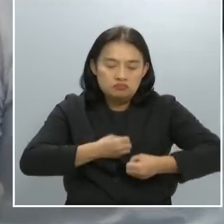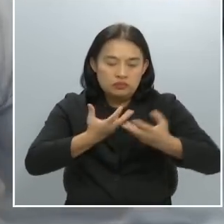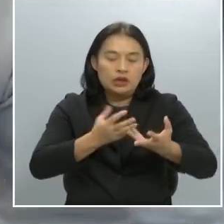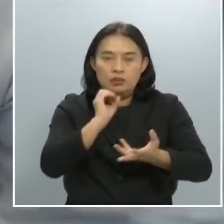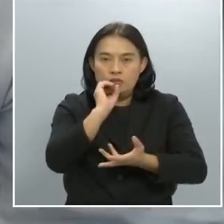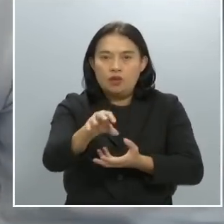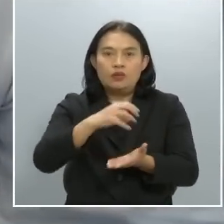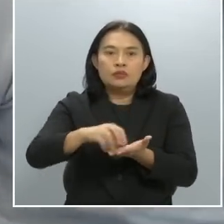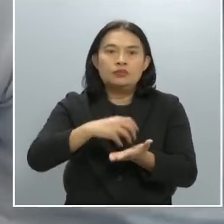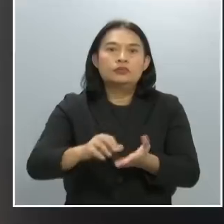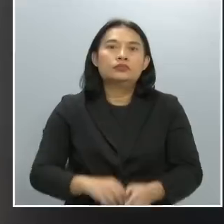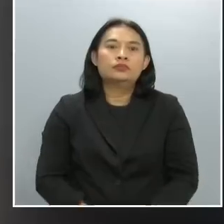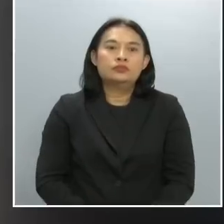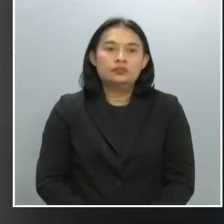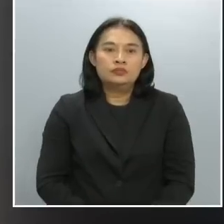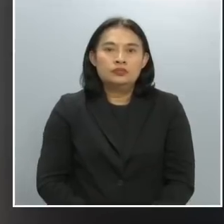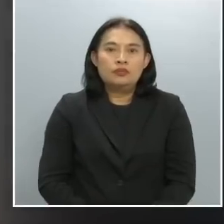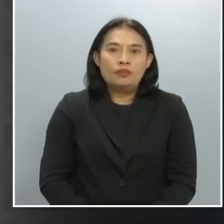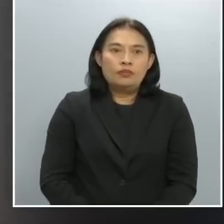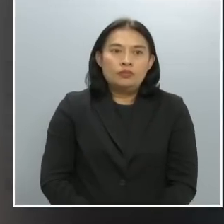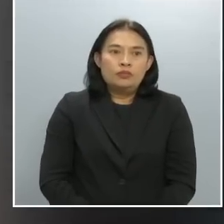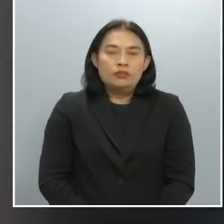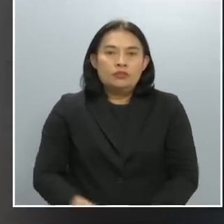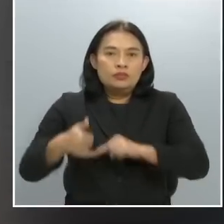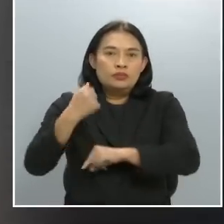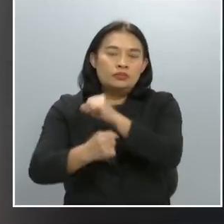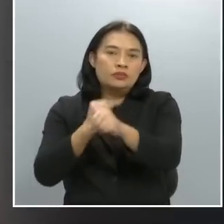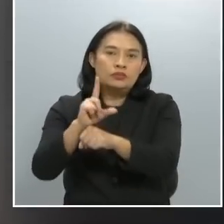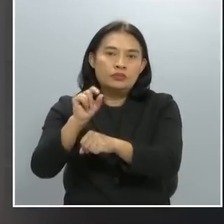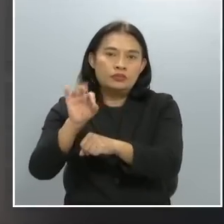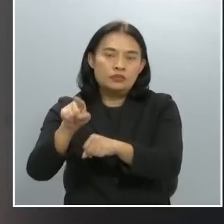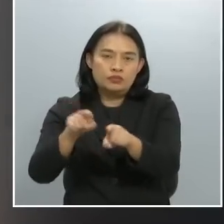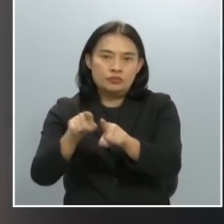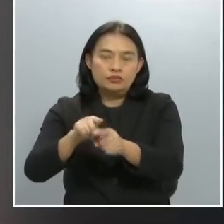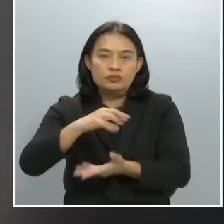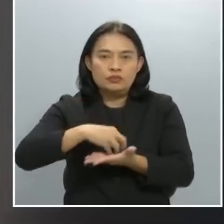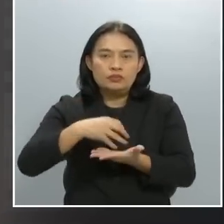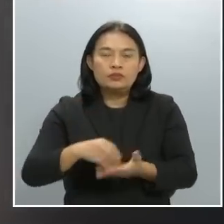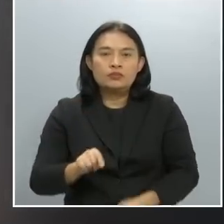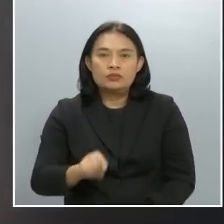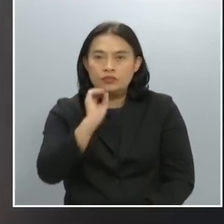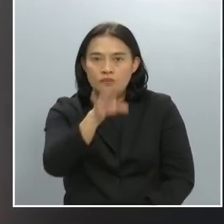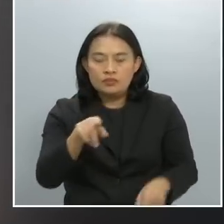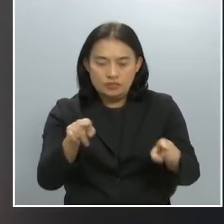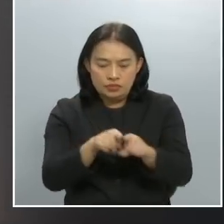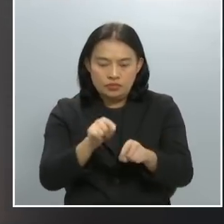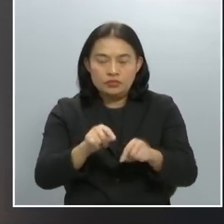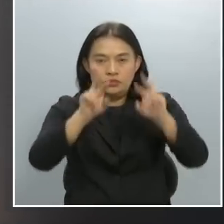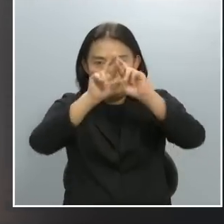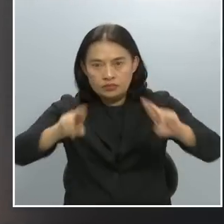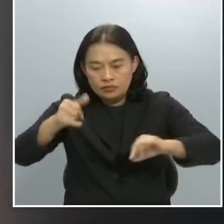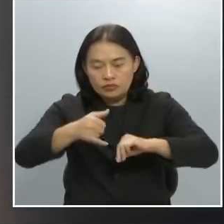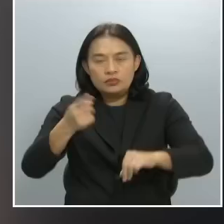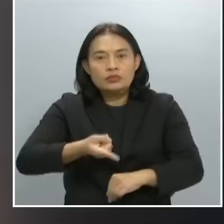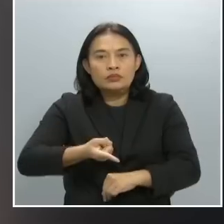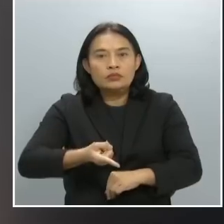ดยังมีผู้เสียหายอีกคนนึงอายุ29ปีค่ะเล่าบอกว่าเธอเองก็โดนเหมือนกันเดิมทีเป็นลูกค้าประจำก็ไว้วางใจ